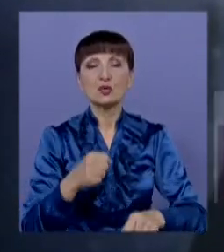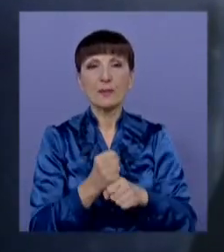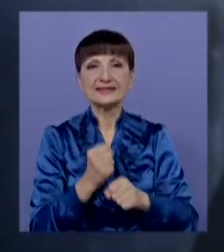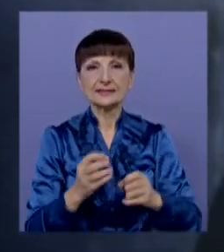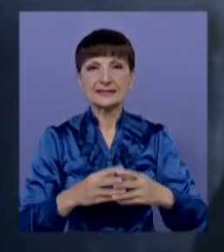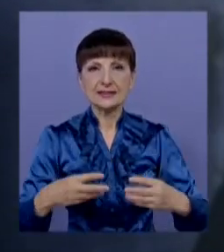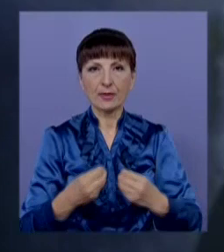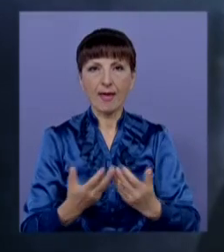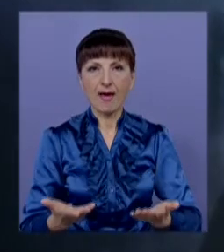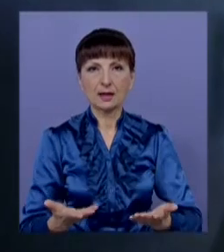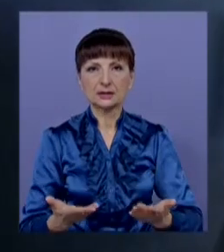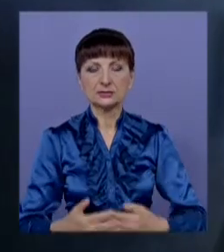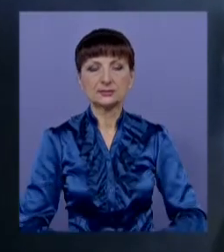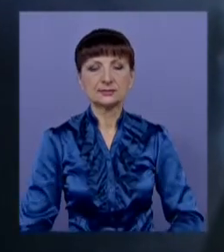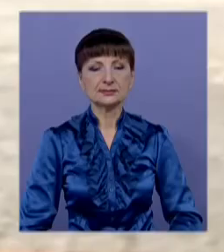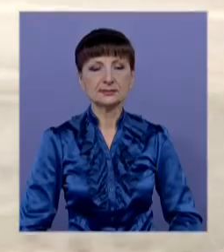семьи?